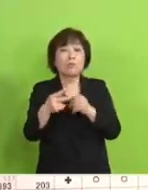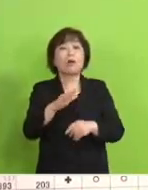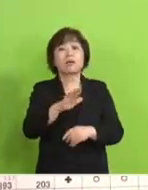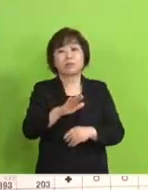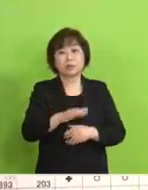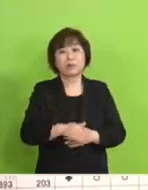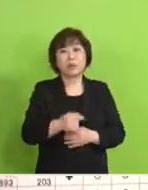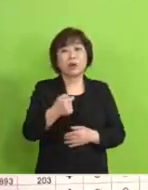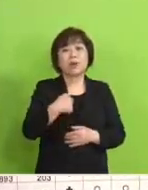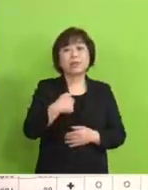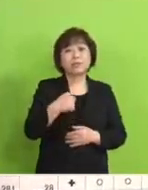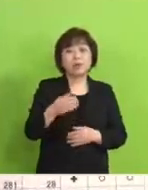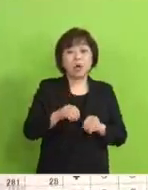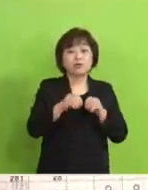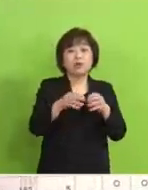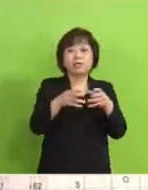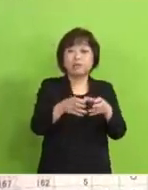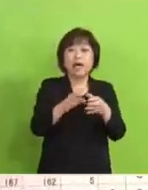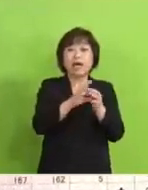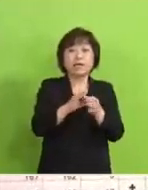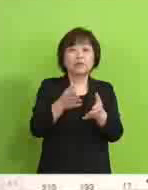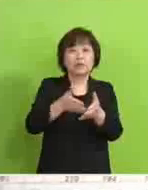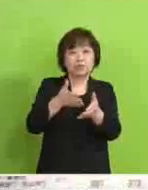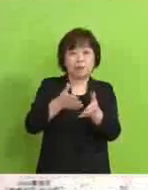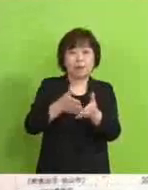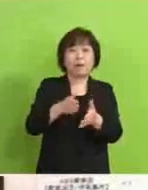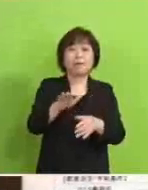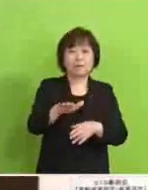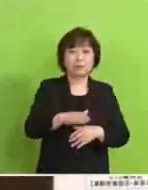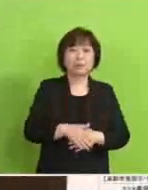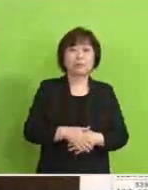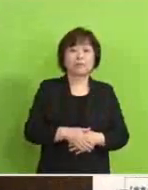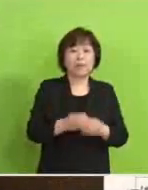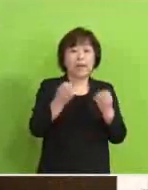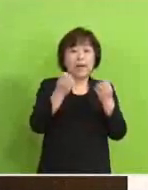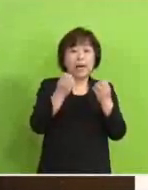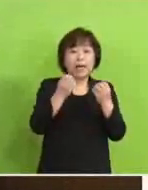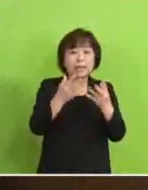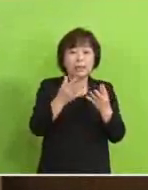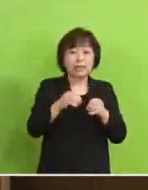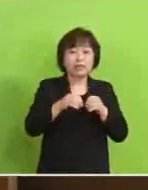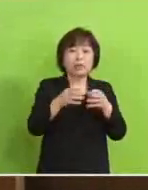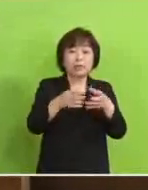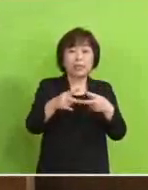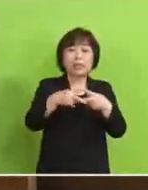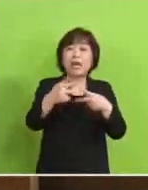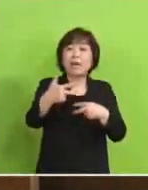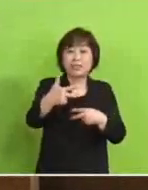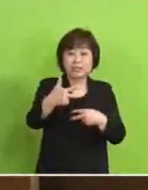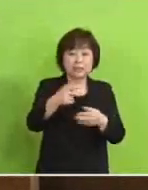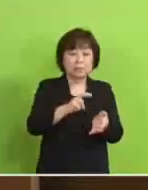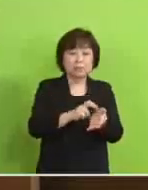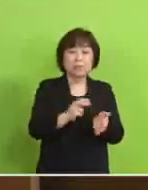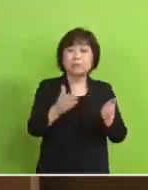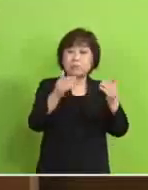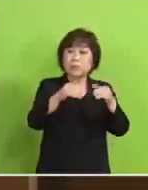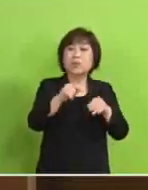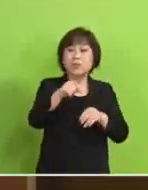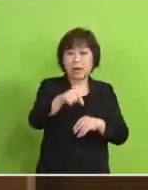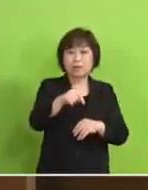で、私の方からはクラスター関係でございます。新たなクラスター事例、新居浜市医療機